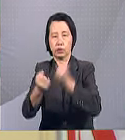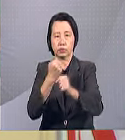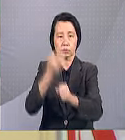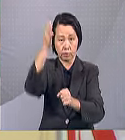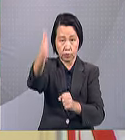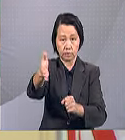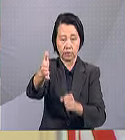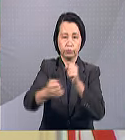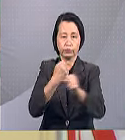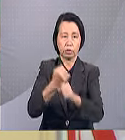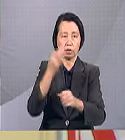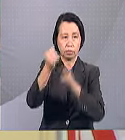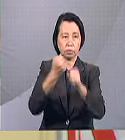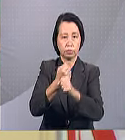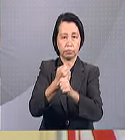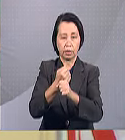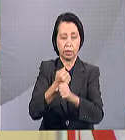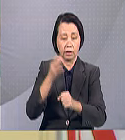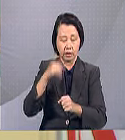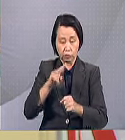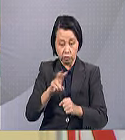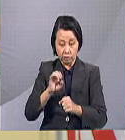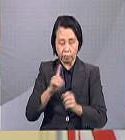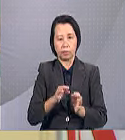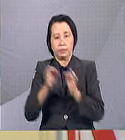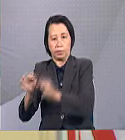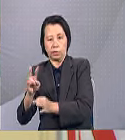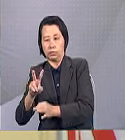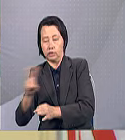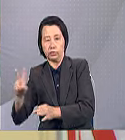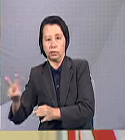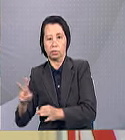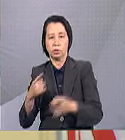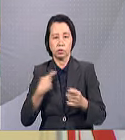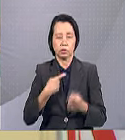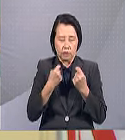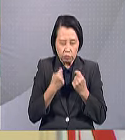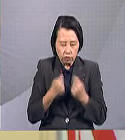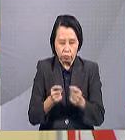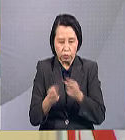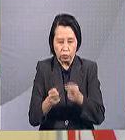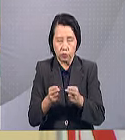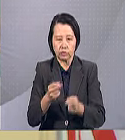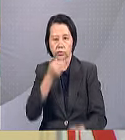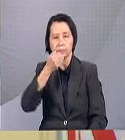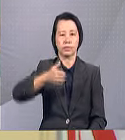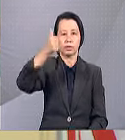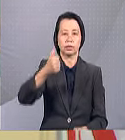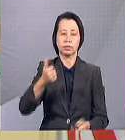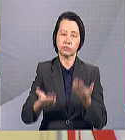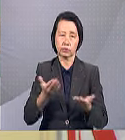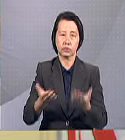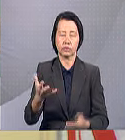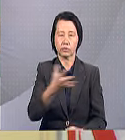hadapan, yang tahun hadapan kepada tahun hadapan yang lain, dan kita akan cuba usahakan dengan seterbaik mungkin.